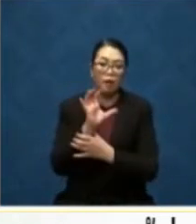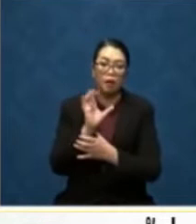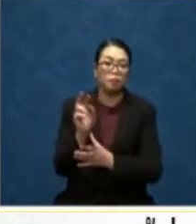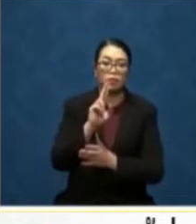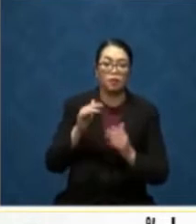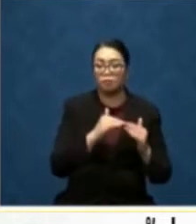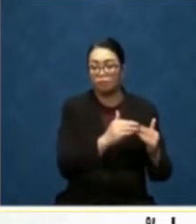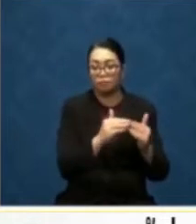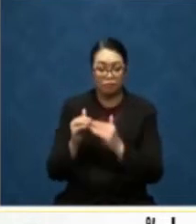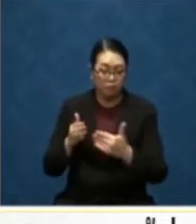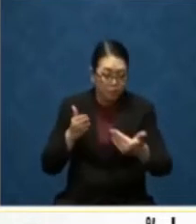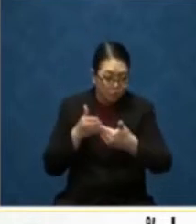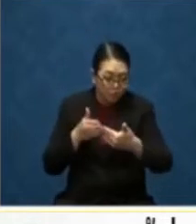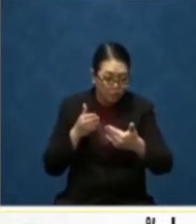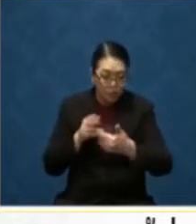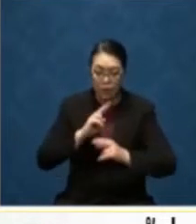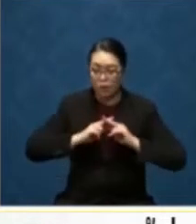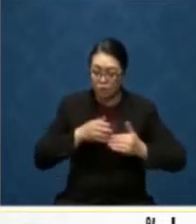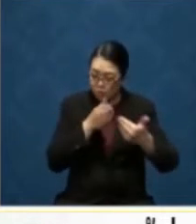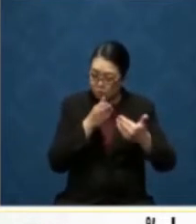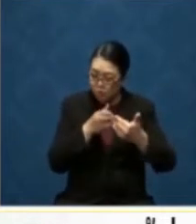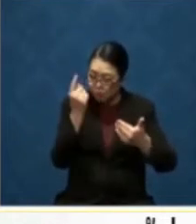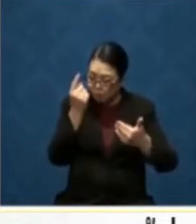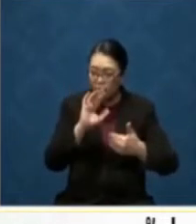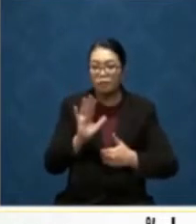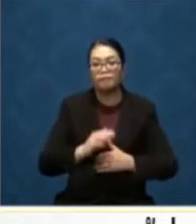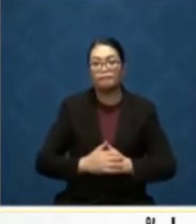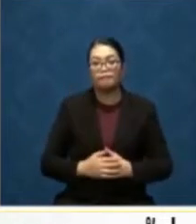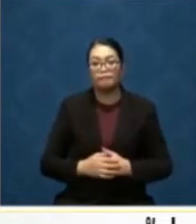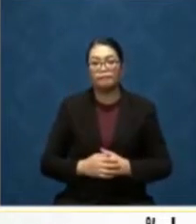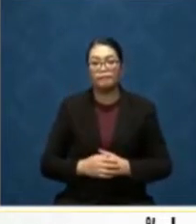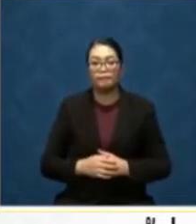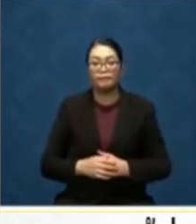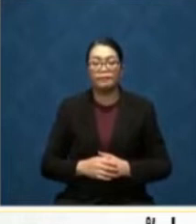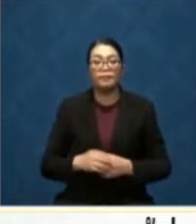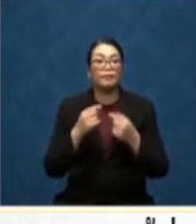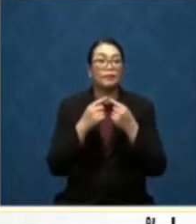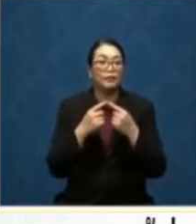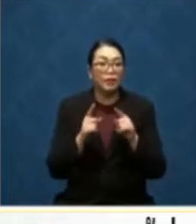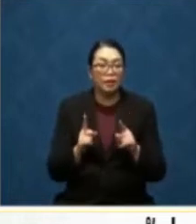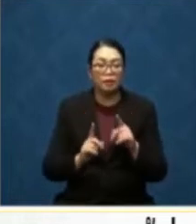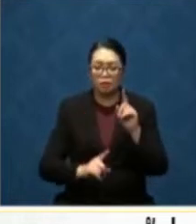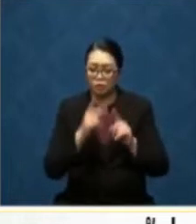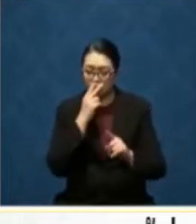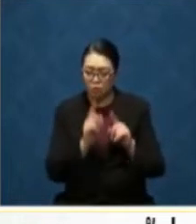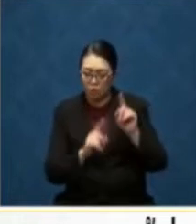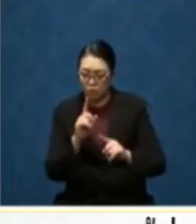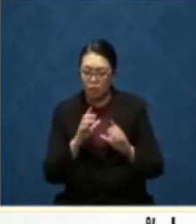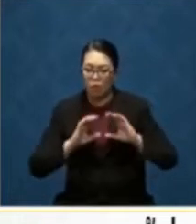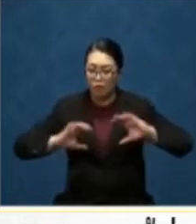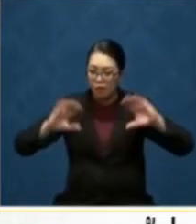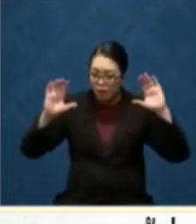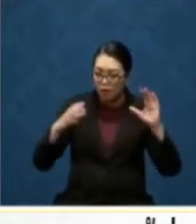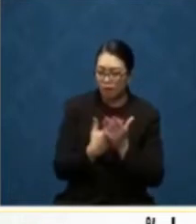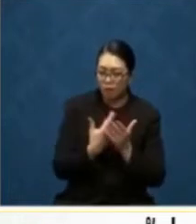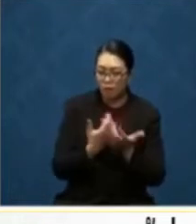กก apaic mosh คืต้บครับใช้ อยเสมอภาคและไม่เฉพาะจอยกับเอกชน ฐกด rain 1 ใน Yeshuaแต่ครั้งนี้เรากำล